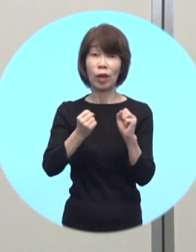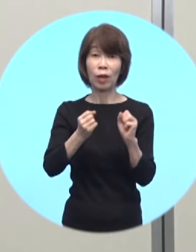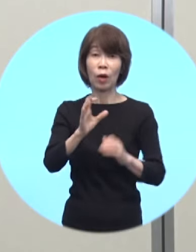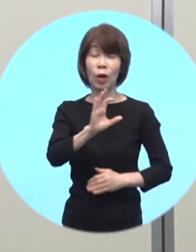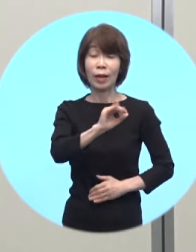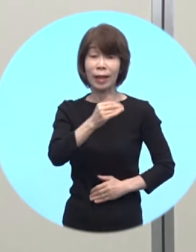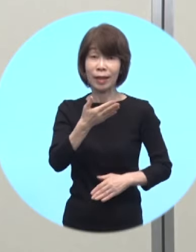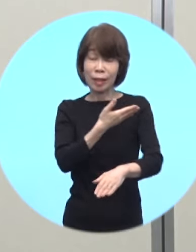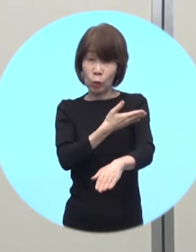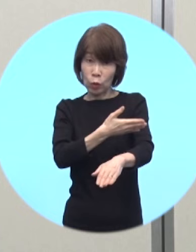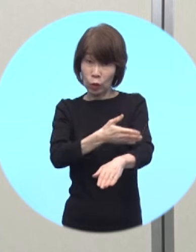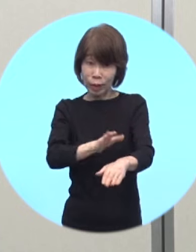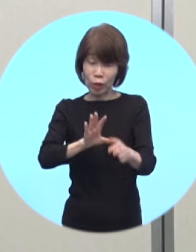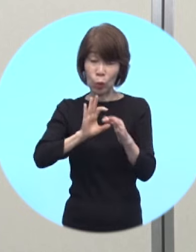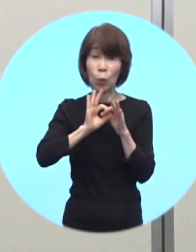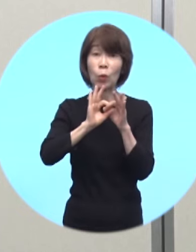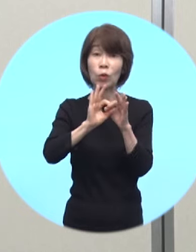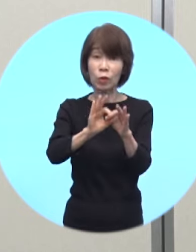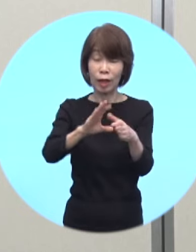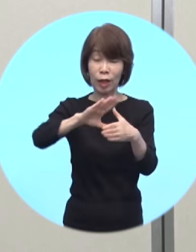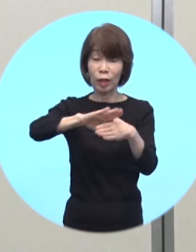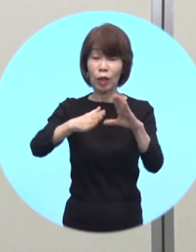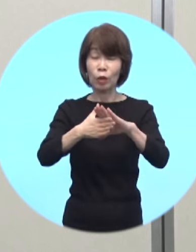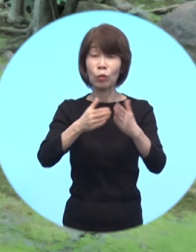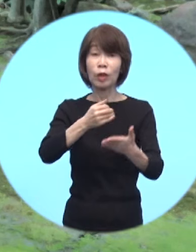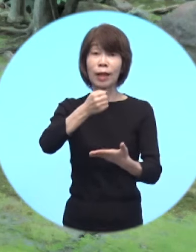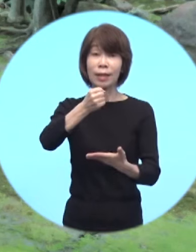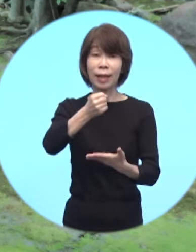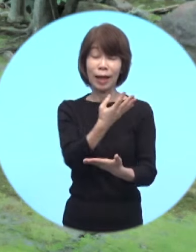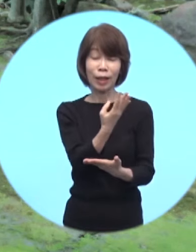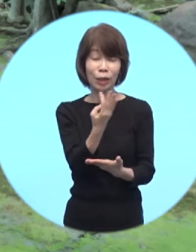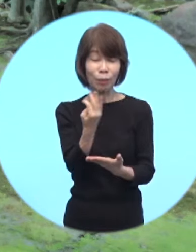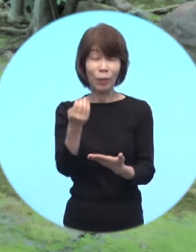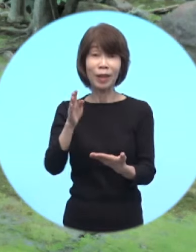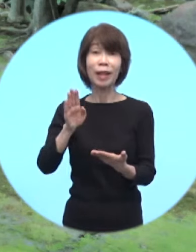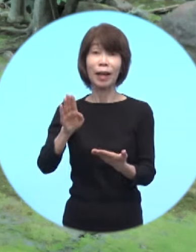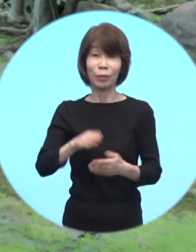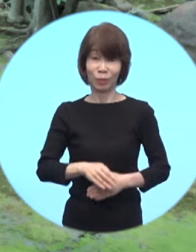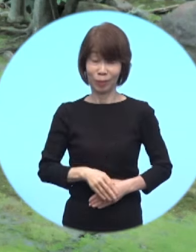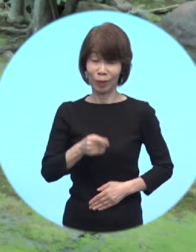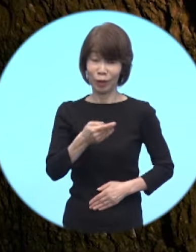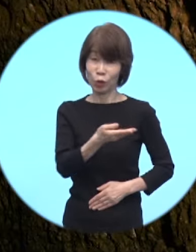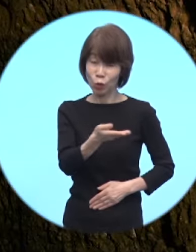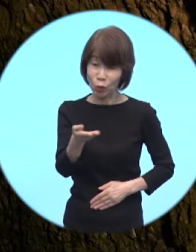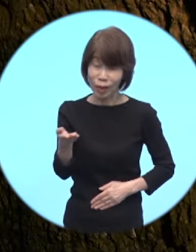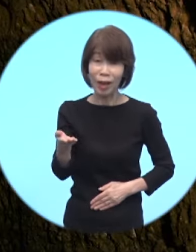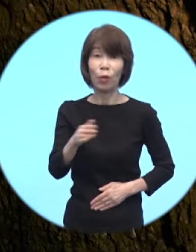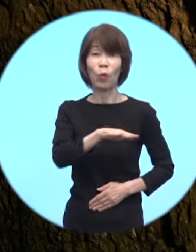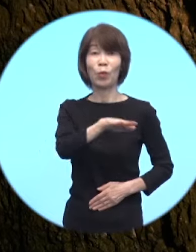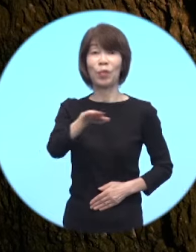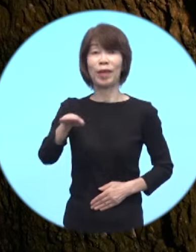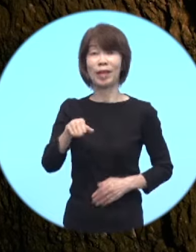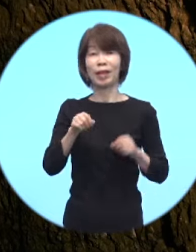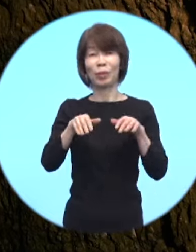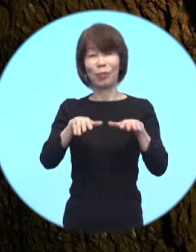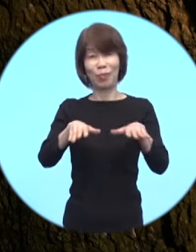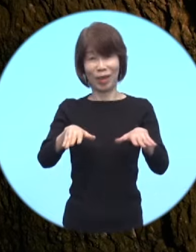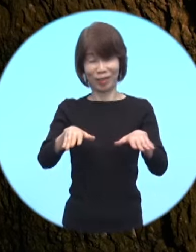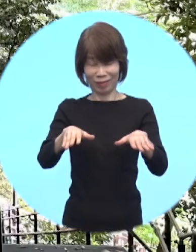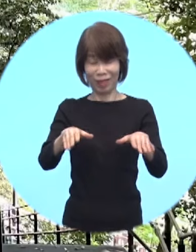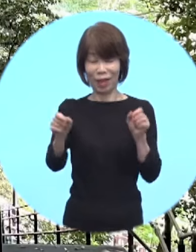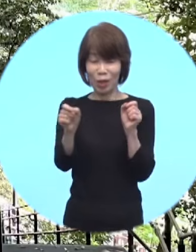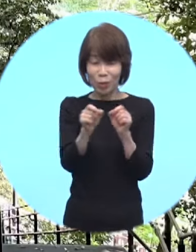るさまざまな文化財が数多く残されています。そうした歴史遺産を、より多くの方に知っていただき、身近に触